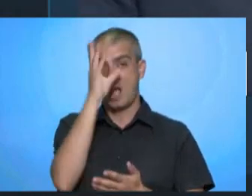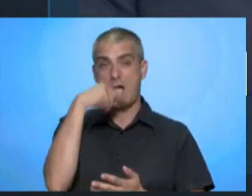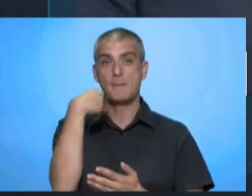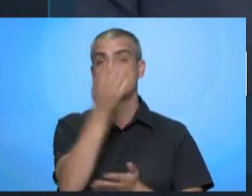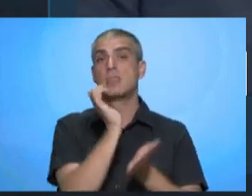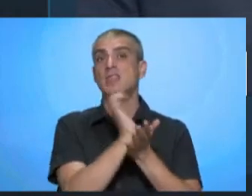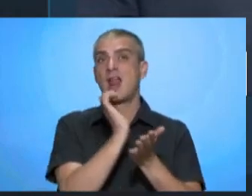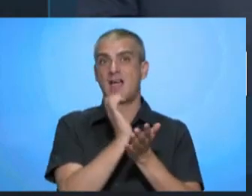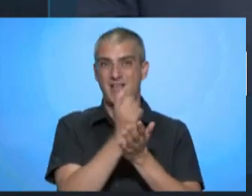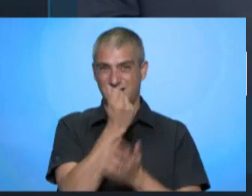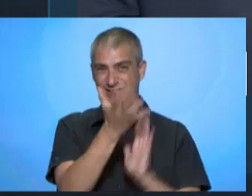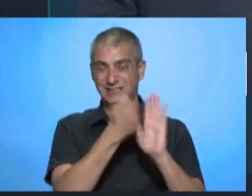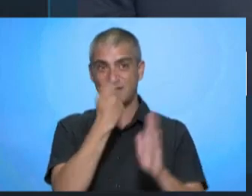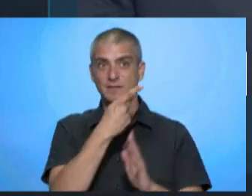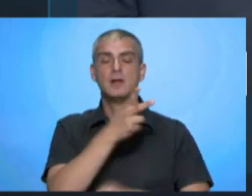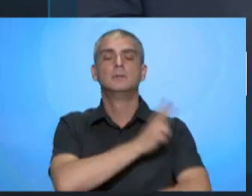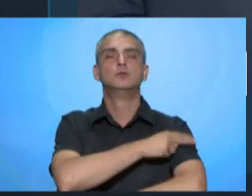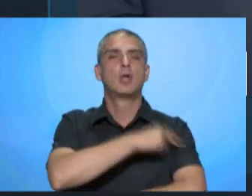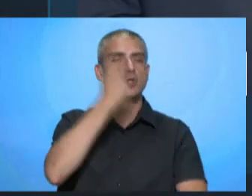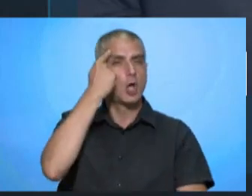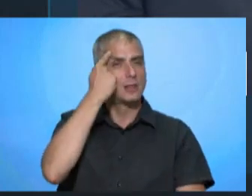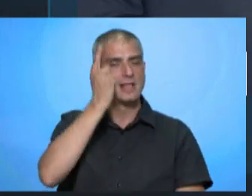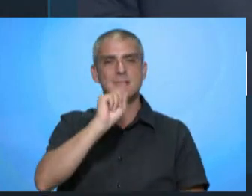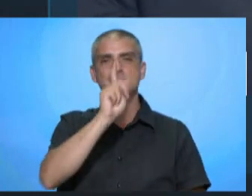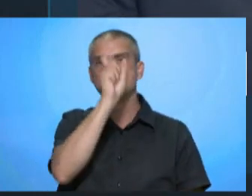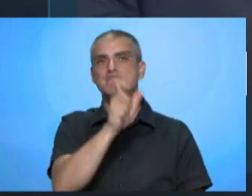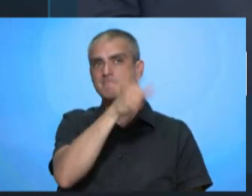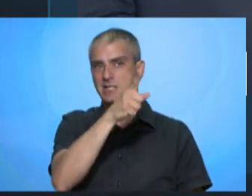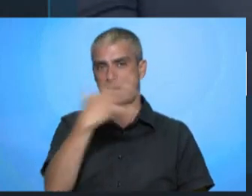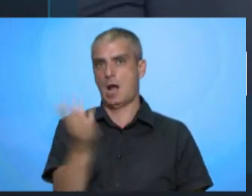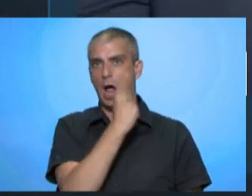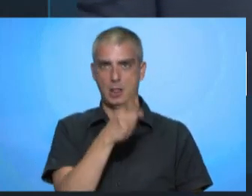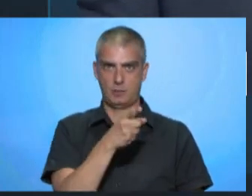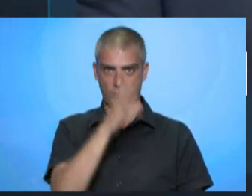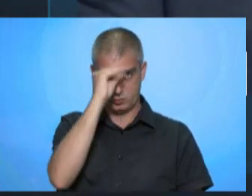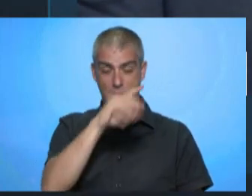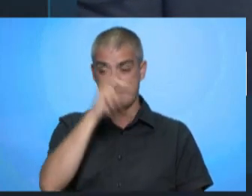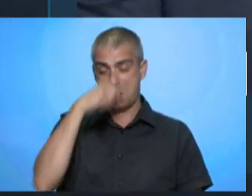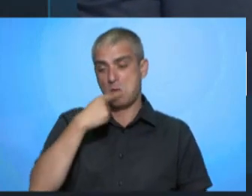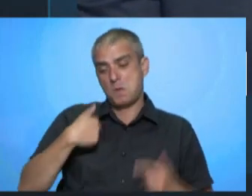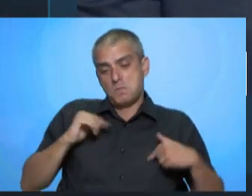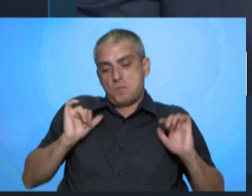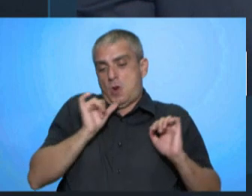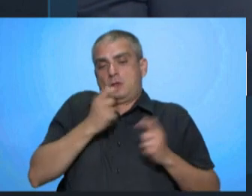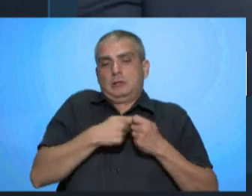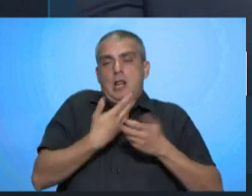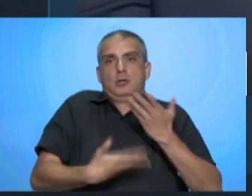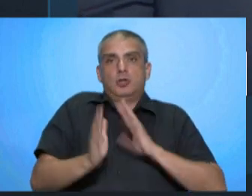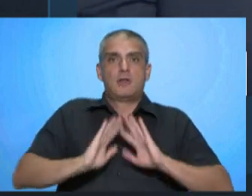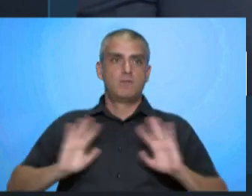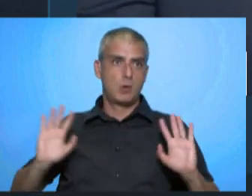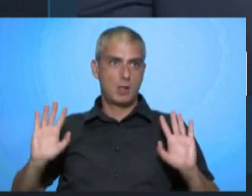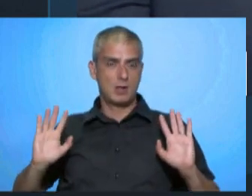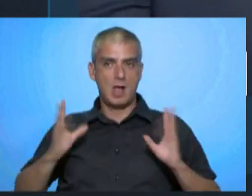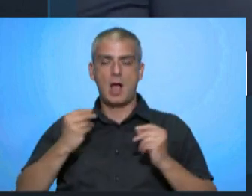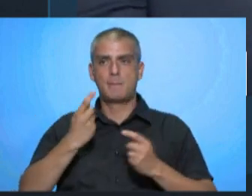גם כן מהדקות האחרונות, המשטרה יודעת היטב את זהותם של החוטפים. האבא אמר, אני לא משתף פעולה עם הדבר הזה. נזרקו הרבה